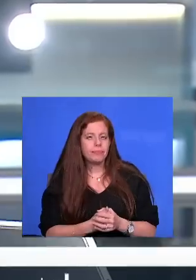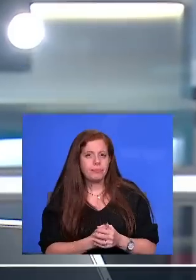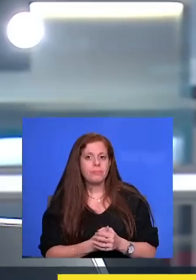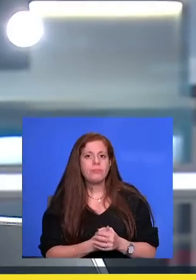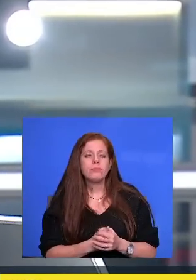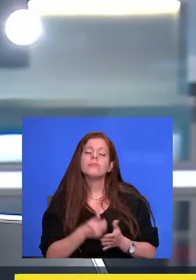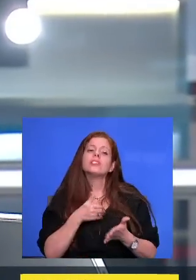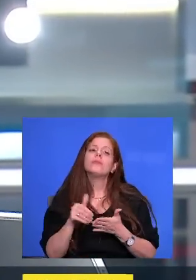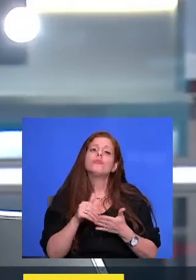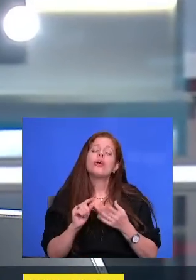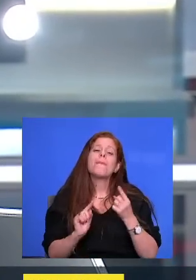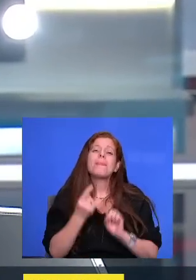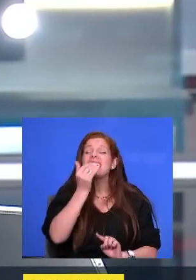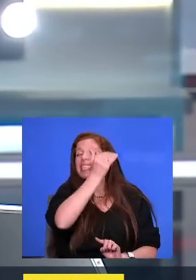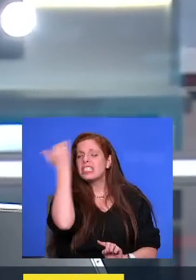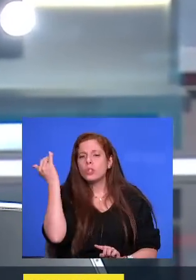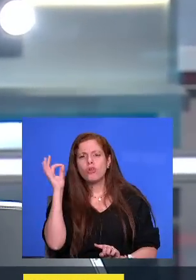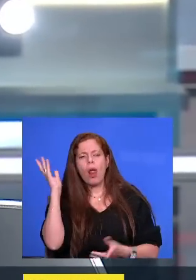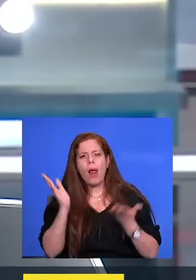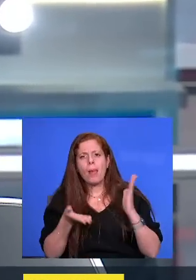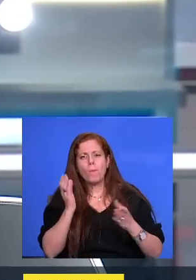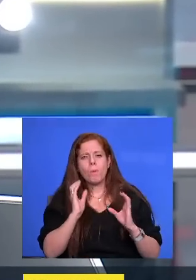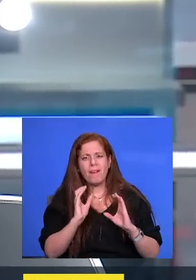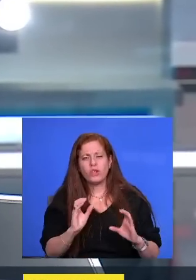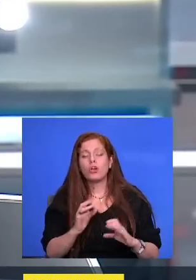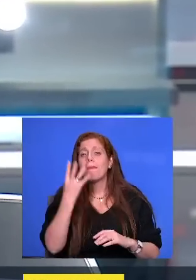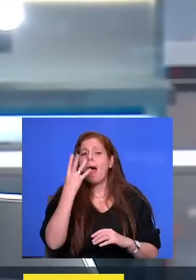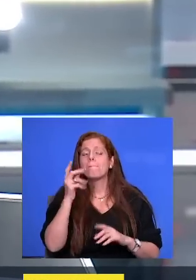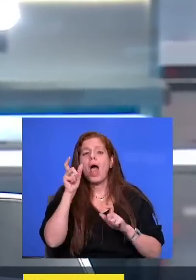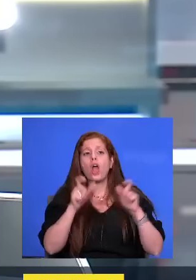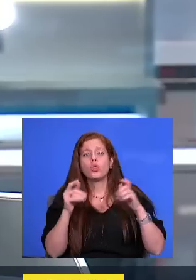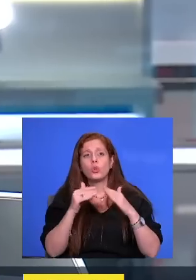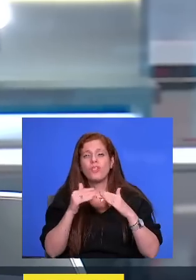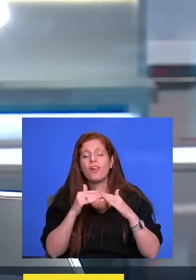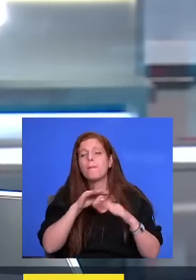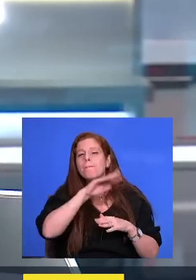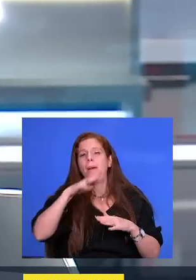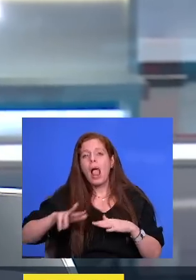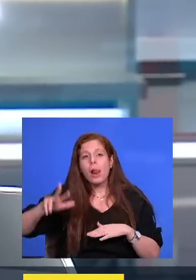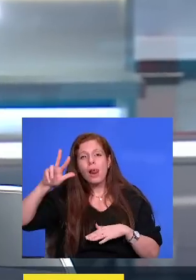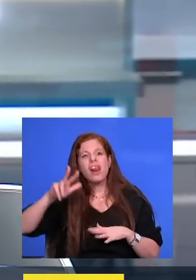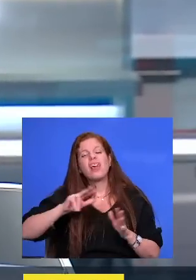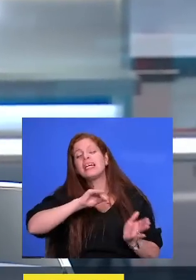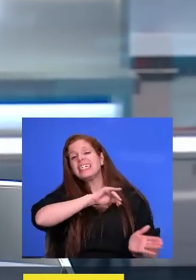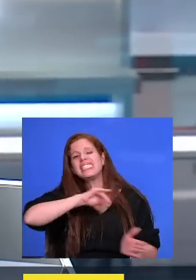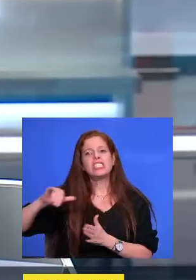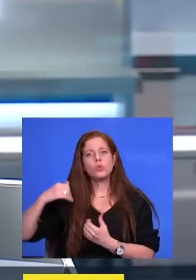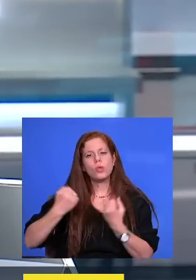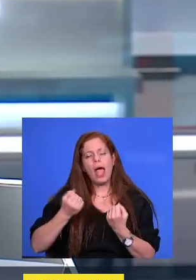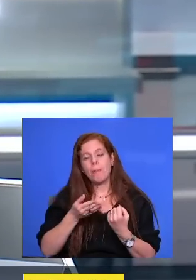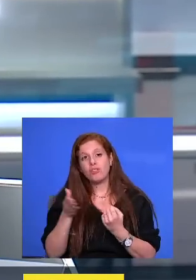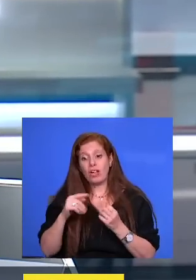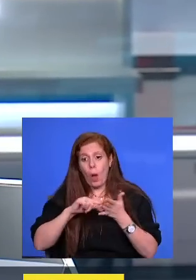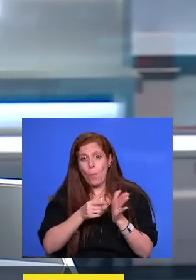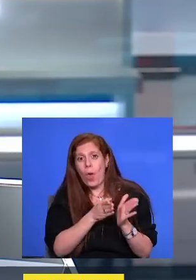ממשיכים במקרה קיצוני של אלימות בכבישים. 4 תושבים מהרבה שבגליל הסיתו נהג מהכביש. הם גרמו לו לעצור בשולי הדרך,